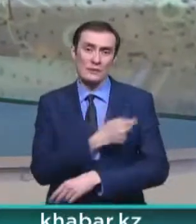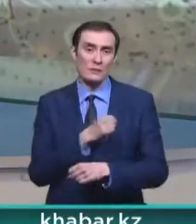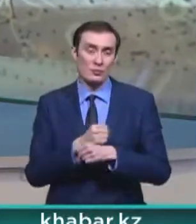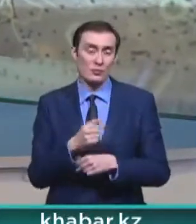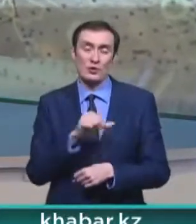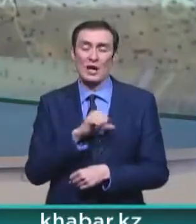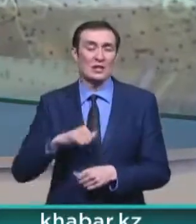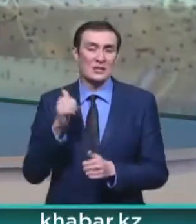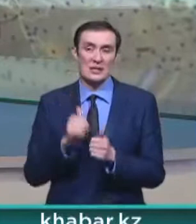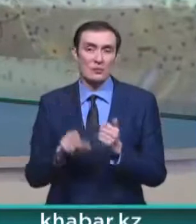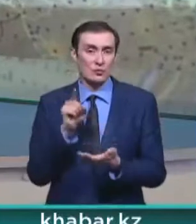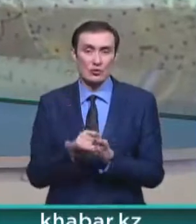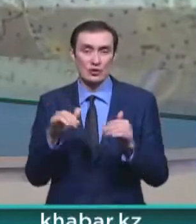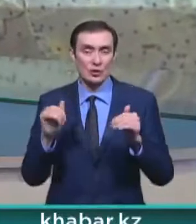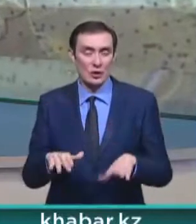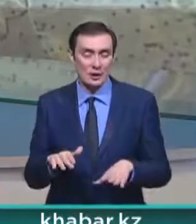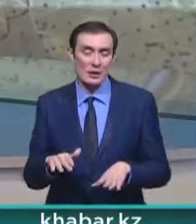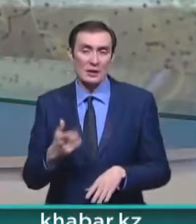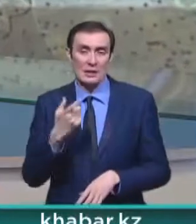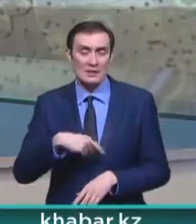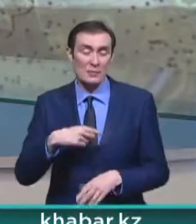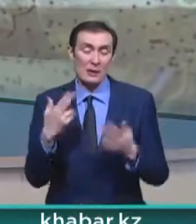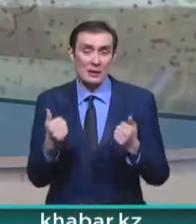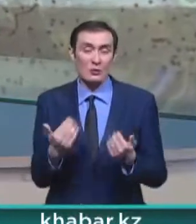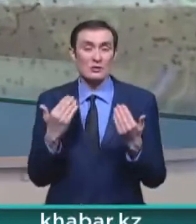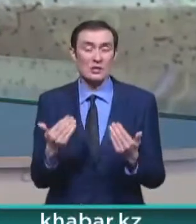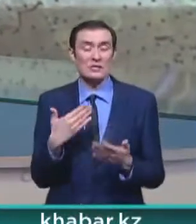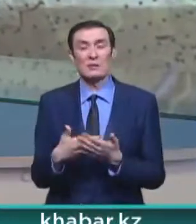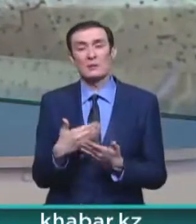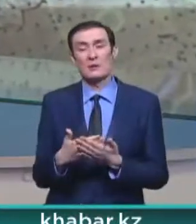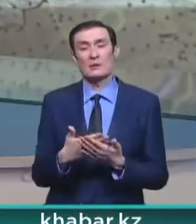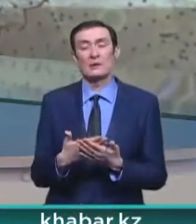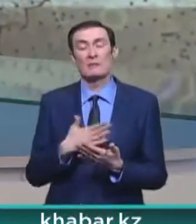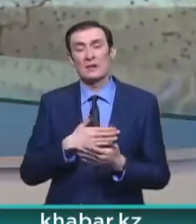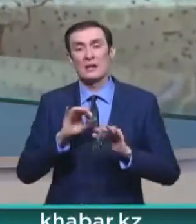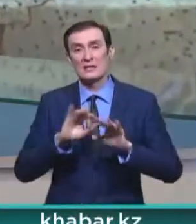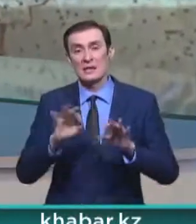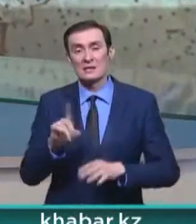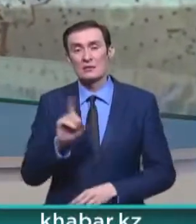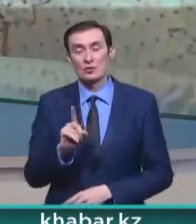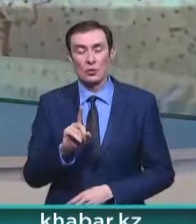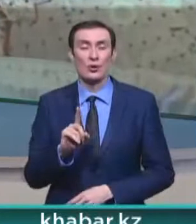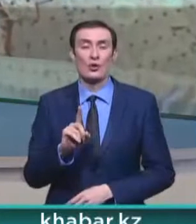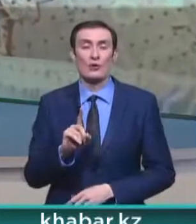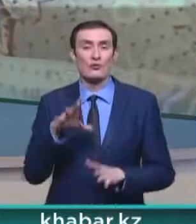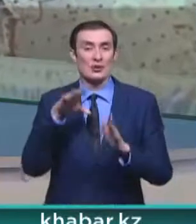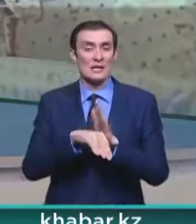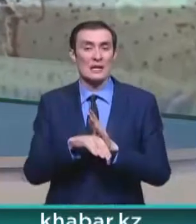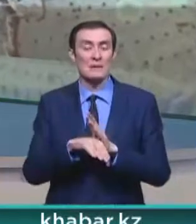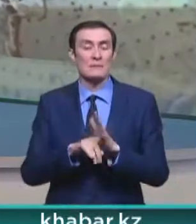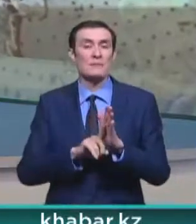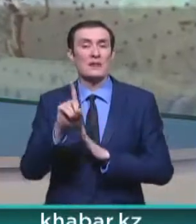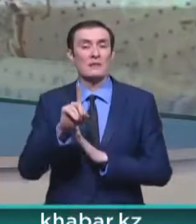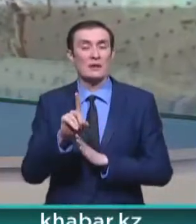здесь каждый решает сам за себя, получать ему ее или нет. Да, ну вот сейчас, к примеру, мы вот наши коллеги рассказывали о том, что в числе первых